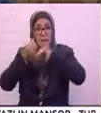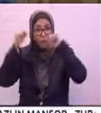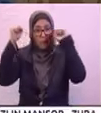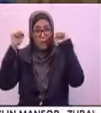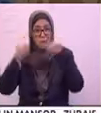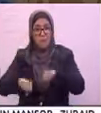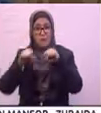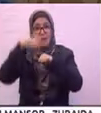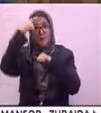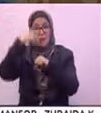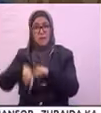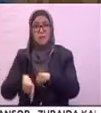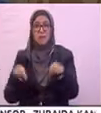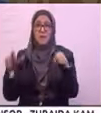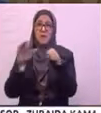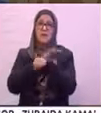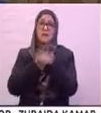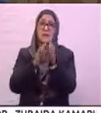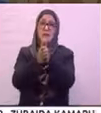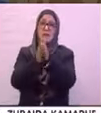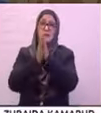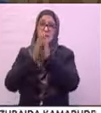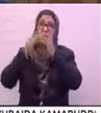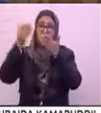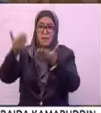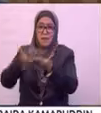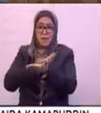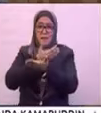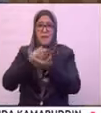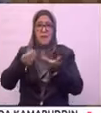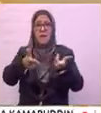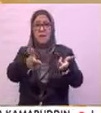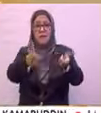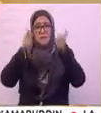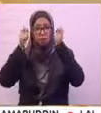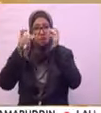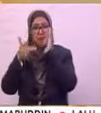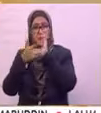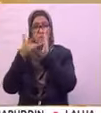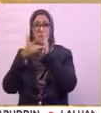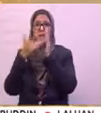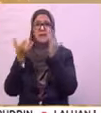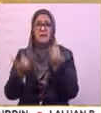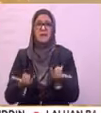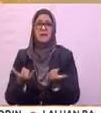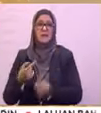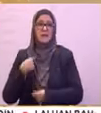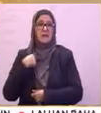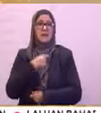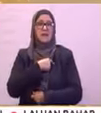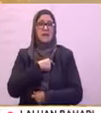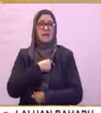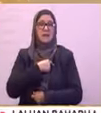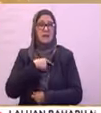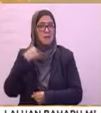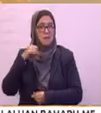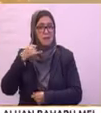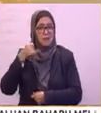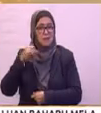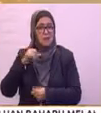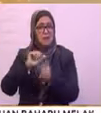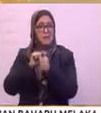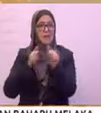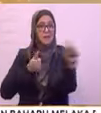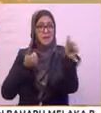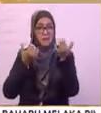menepani tuntutan modernisasi dan juga kepesatan teknologi masa kini. Kita tak dapat elak apa ni, era kita